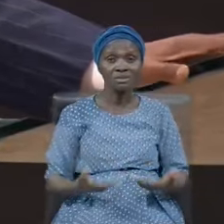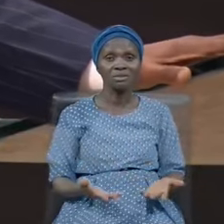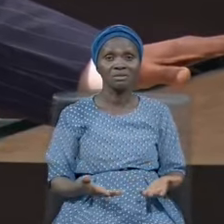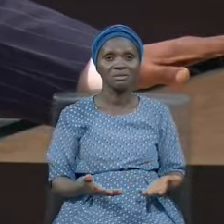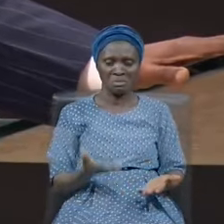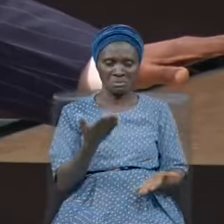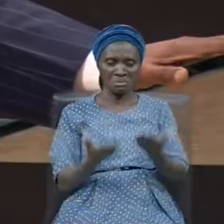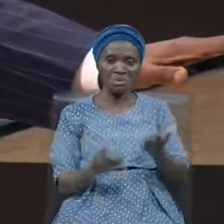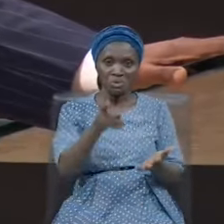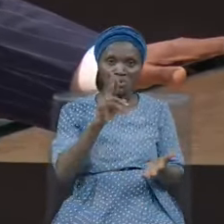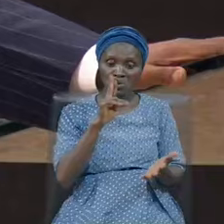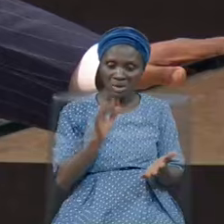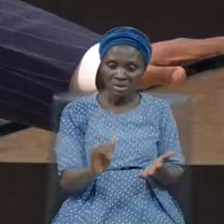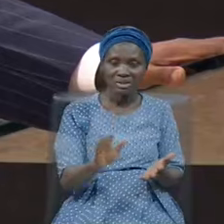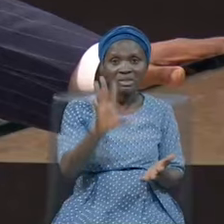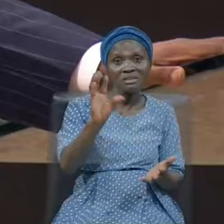peut-être